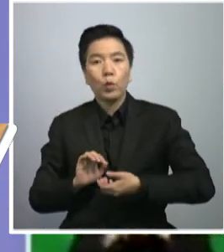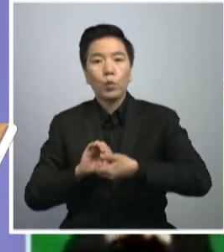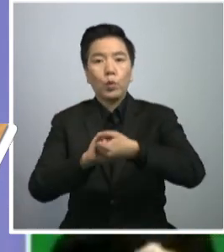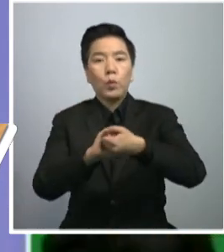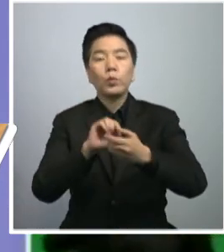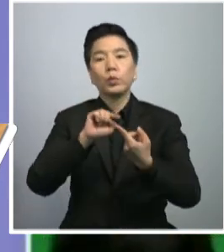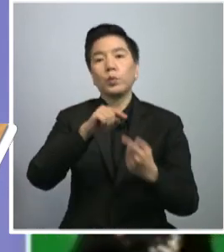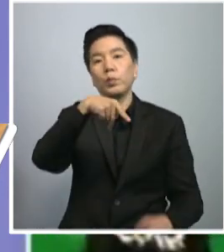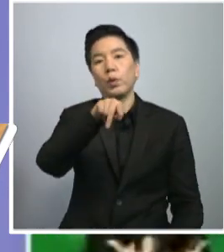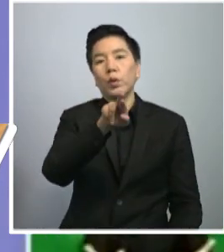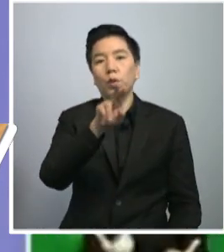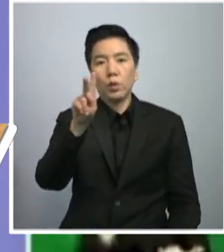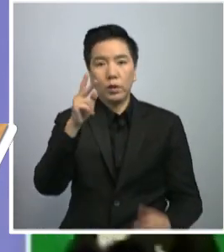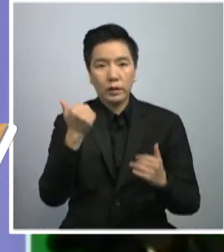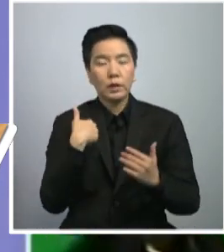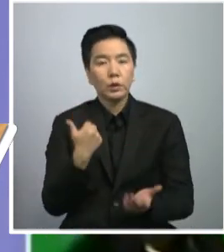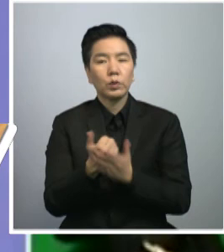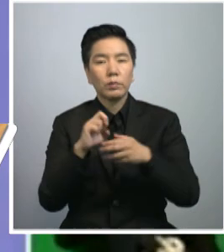ชั่วโมงเพื่อเป็นการประสานงานในภารกิจต่างๆเกี่ยวกับสถานการณ์ไวรัสโคโรนาโกวิทได้ที่ในครั้งนี้แจ้งให้กับประชาชนรับทราบว่านายกรัฐมนตรีมีความเป็นห่วงในสุขภาพของทุกคนสิ่งที่สำคัญที่สุดครับคือประชาชนต้องให้ความร่วมมือกับพ.ร.ก.ฉุกเฉินจะช่วยให้ผ่านพ้นวิกฤตนี้ไปได้หลังจากการวิทยทางสังคมจะทำให้สิ่งที่โรคระบาดลดลงและการแพร่ระบาดลดลงได้อย่างรวดเร็วครับ